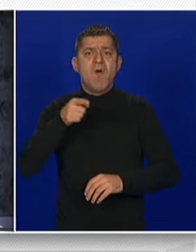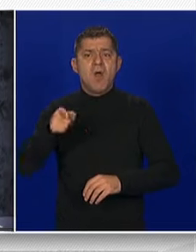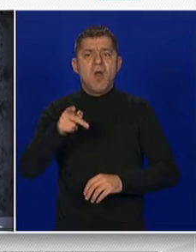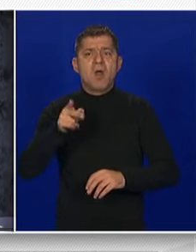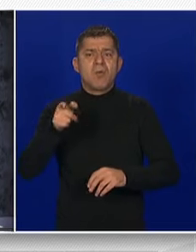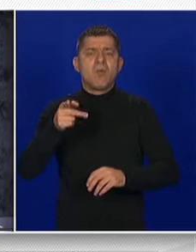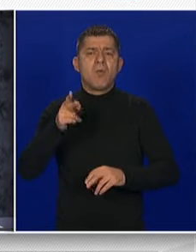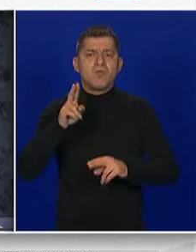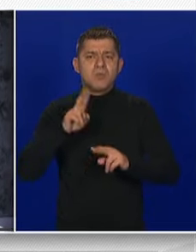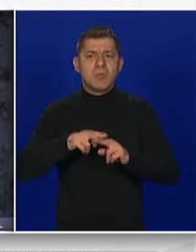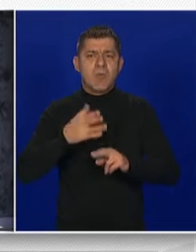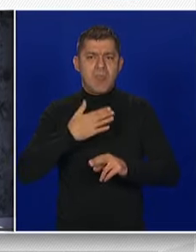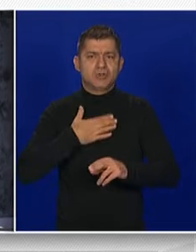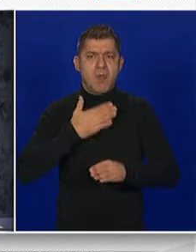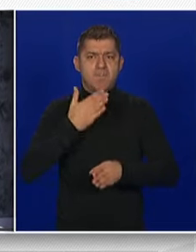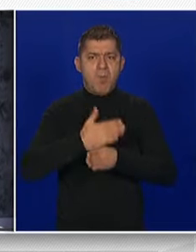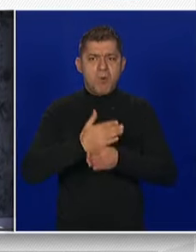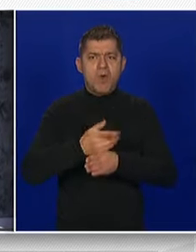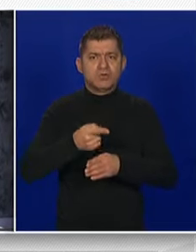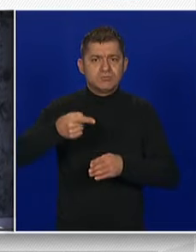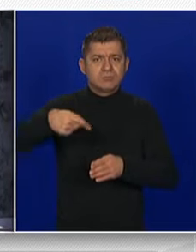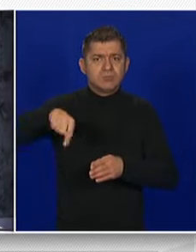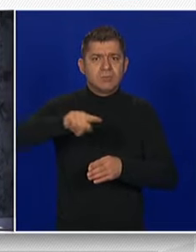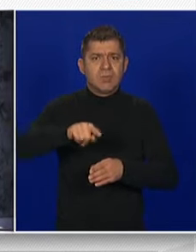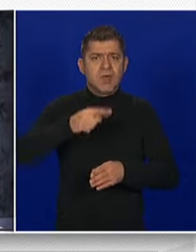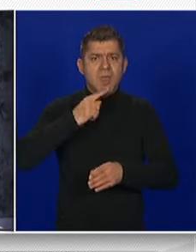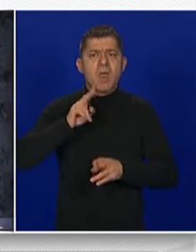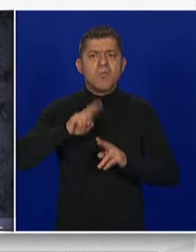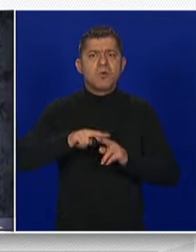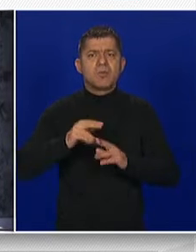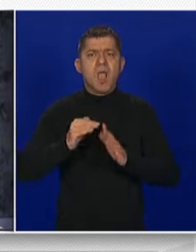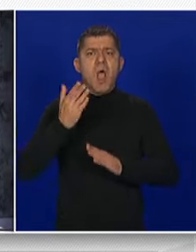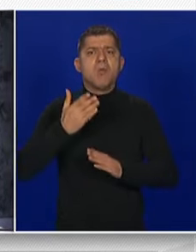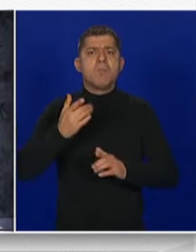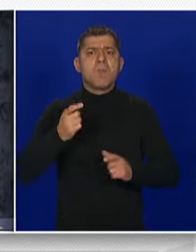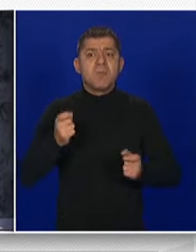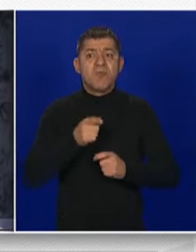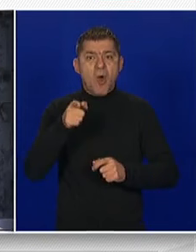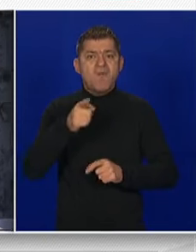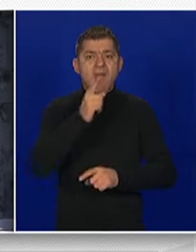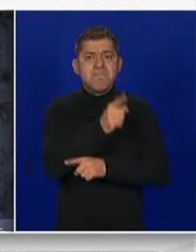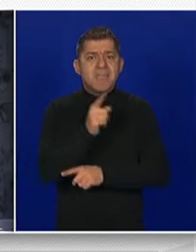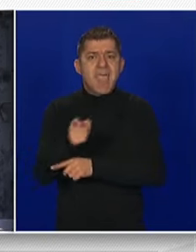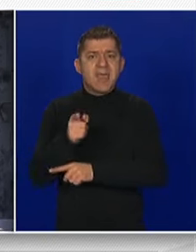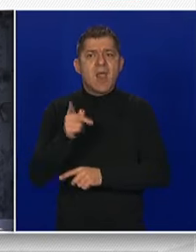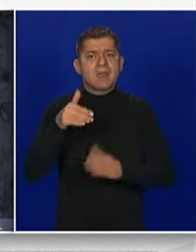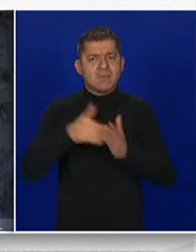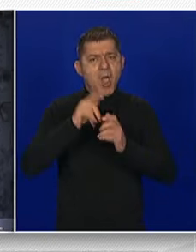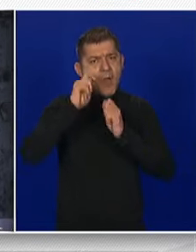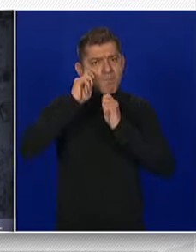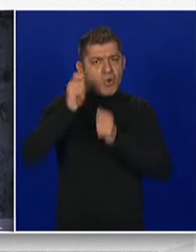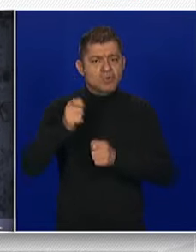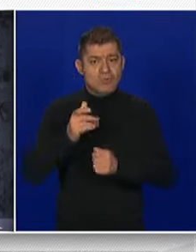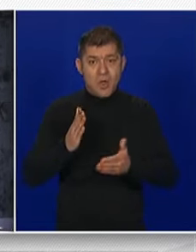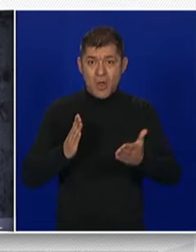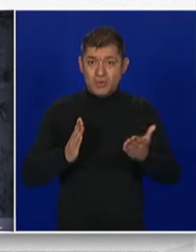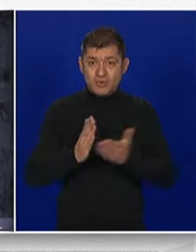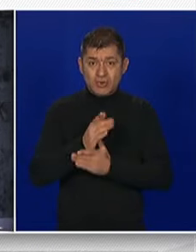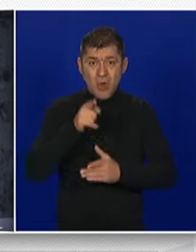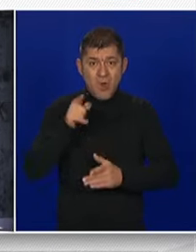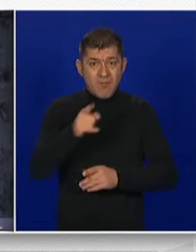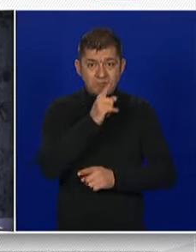naravno i uz našu pomoć, i tu računam na njihovu visoku motivaciju da se ove mjere poštuju, jer ukoliko se ove mjere